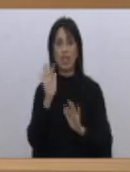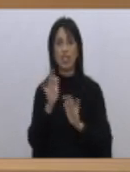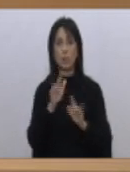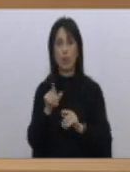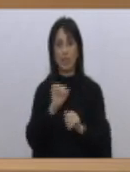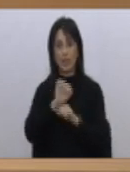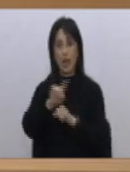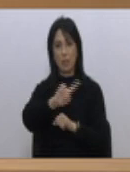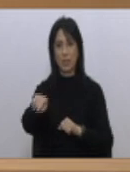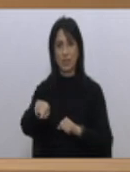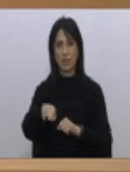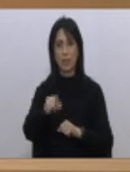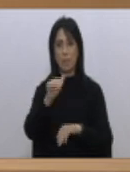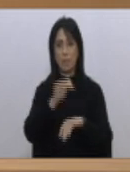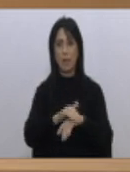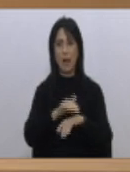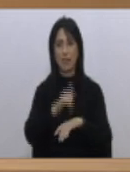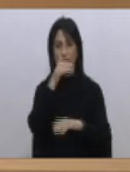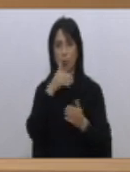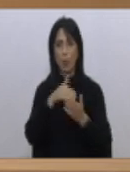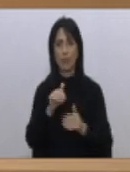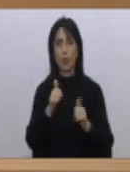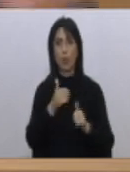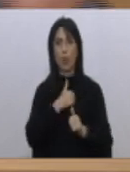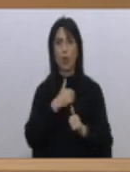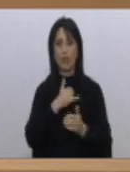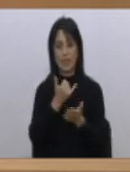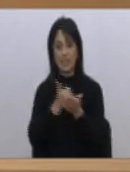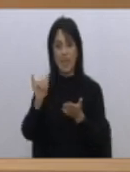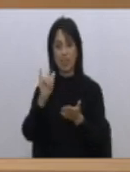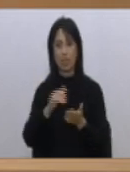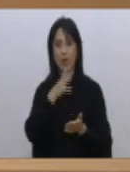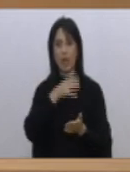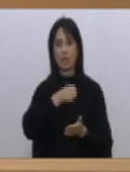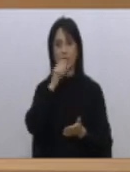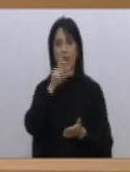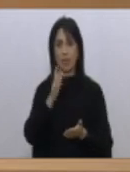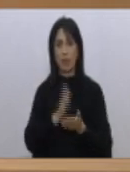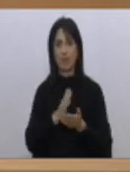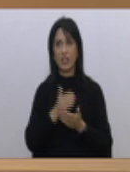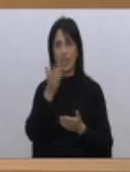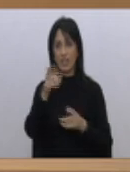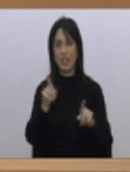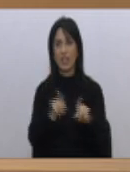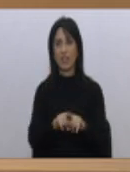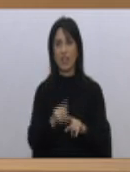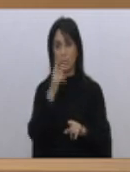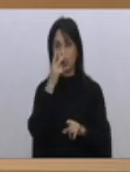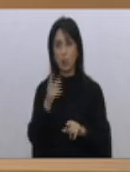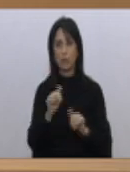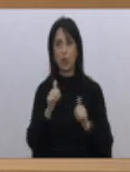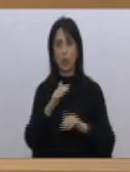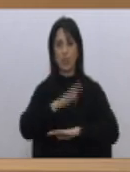მოძრაობა დაამარცხეთ და იმ ფაქტებს ვერ უარყოფთ. როგორ გინდა წაშალოს დასული ადამიანები ბრძანდებით? თქვენც უყურებდით,